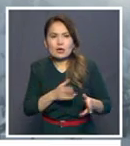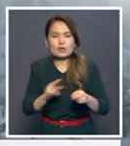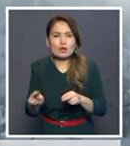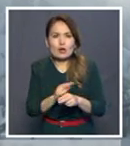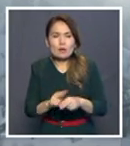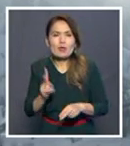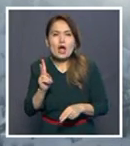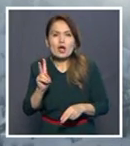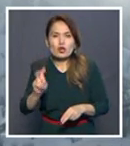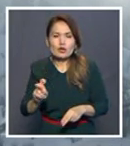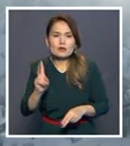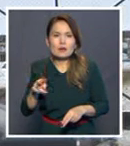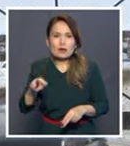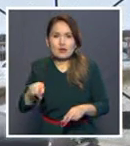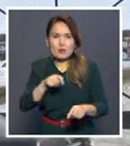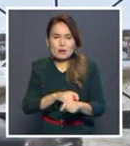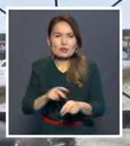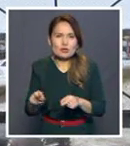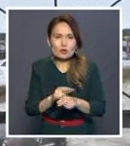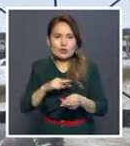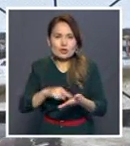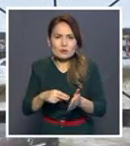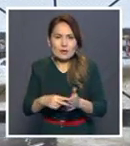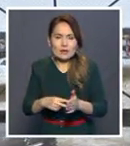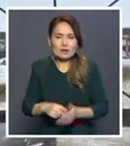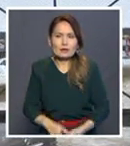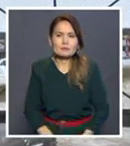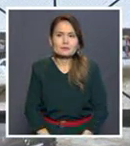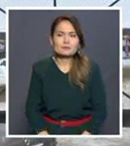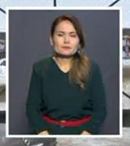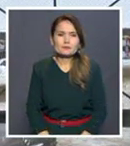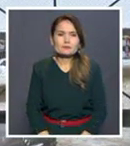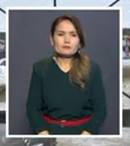200 шақырымға жеткізу жоспарланған. Нұрлан Асқарұлы, Мұратбек Алмасхан, Қазақстан ұлттық телеарнасы.